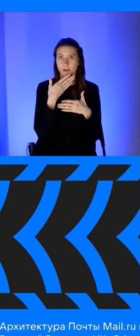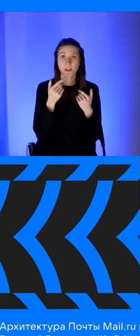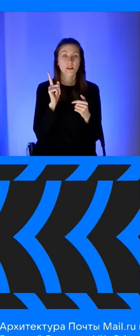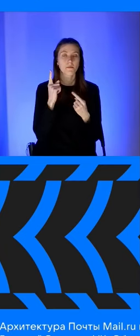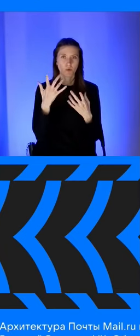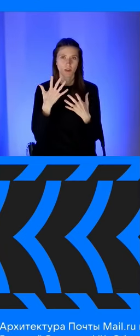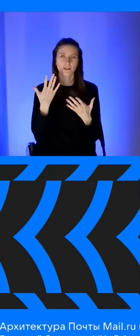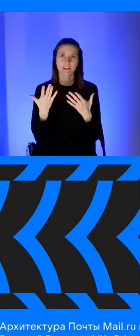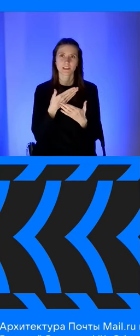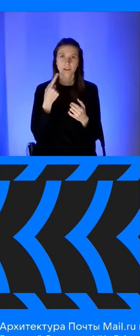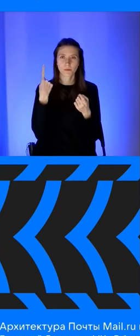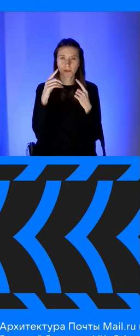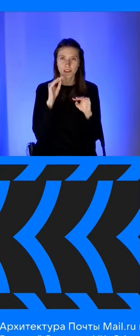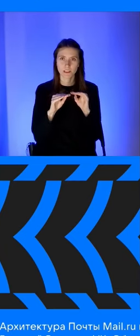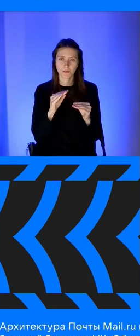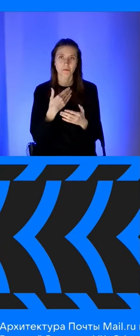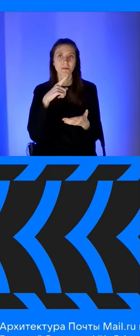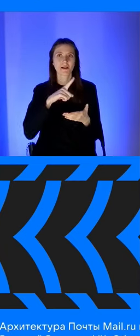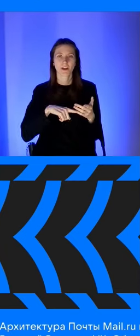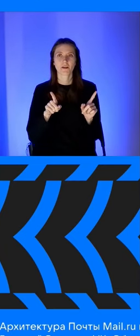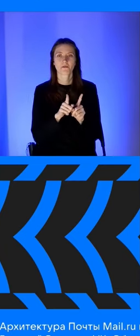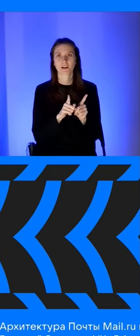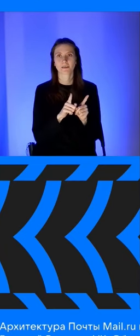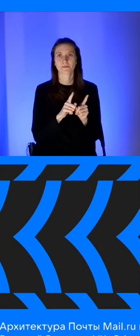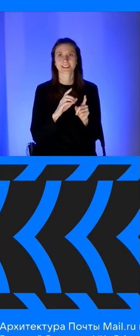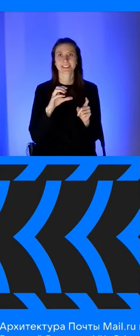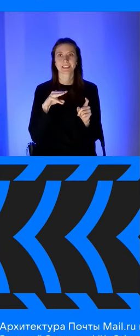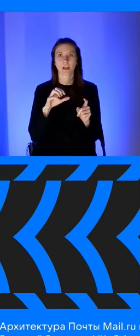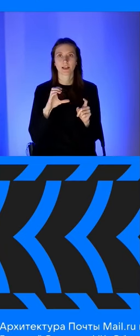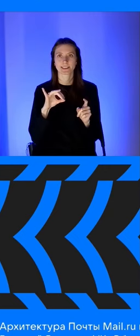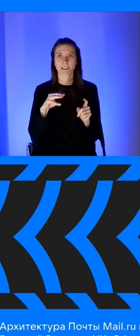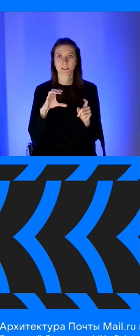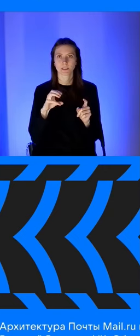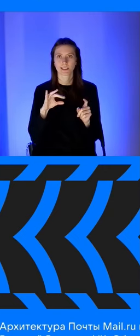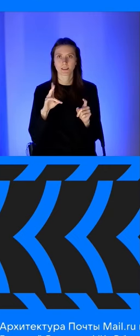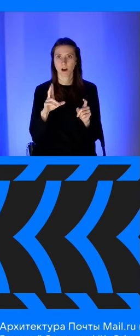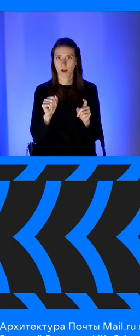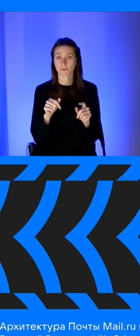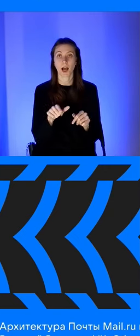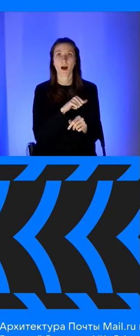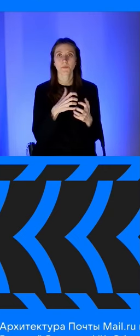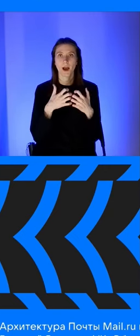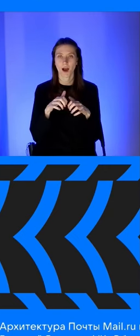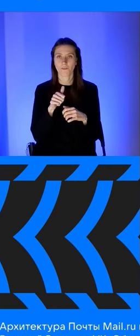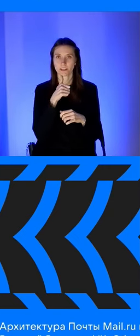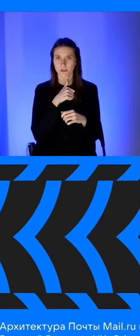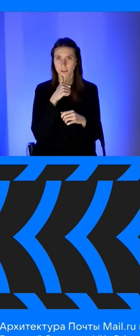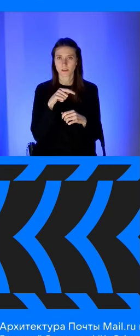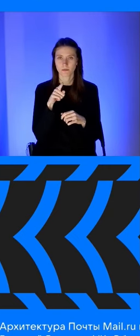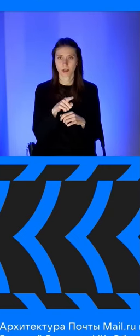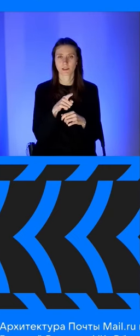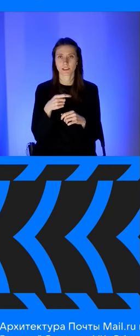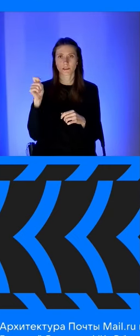мы генерируем синтетическую нагрузку. Сами по себе автотесты, на самом деле, они запускаются на конкретный инстанс, поэтому